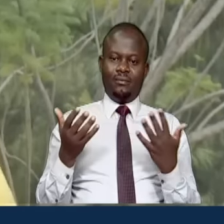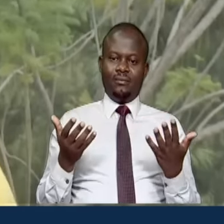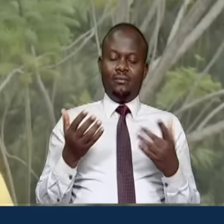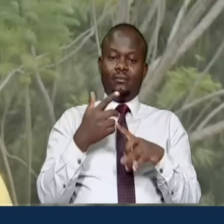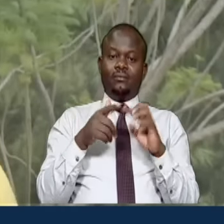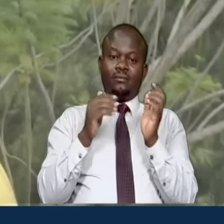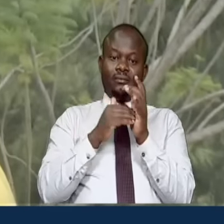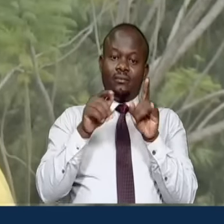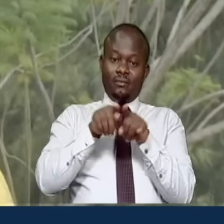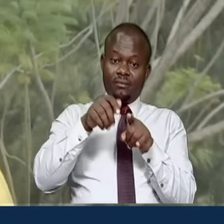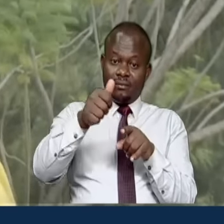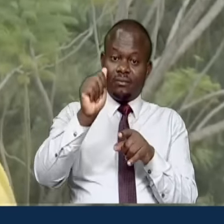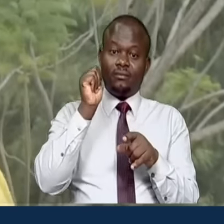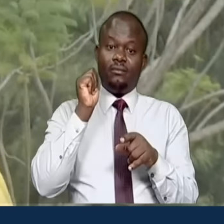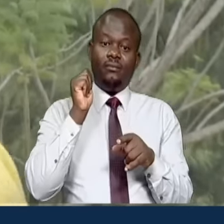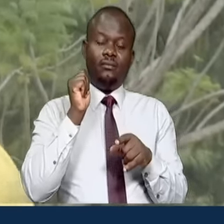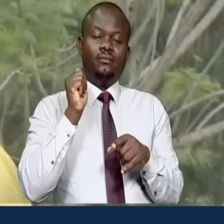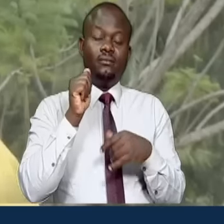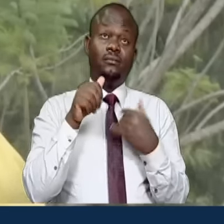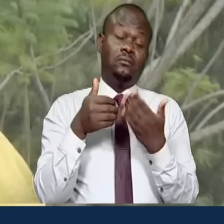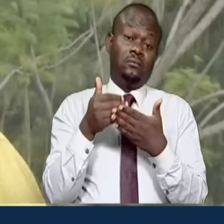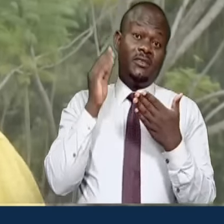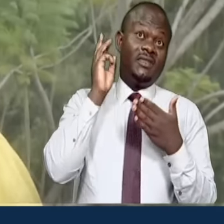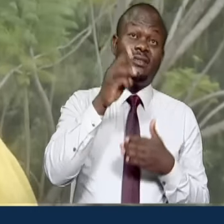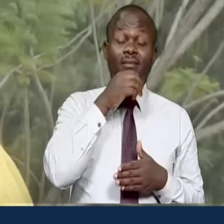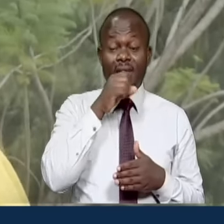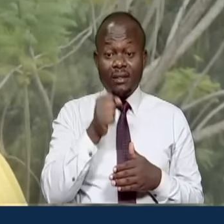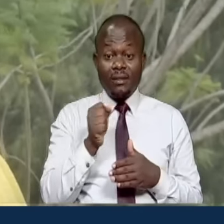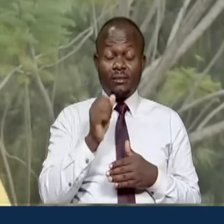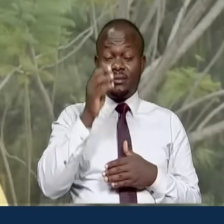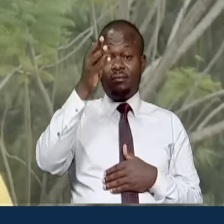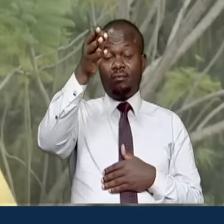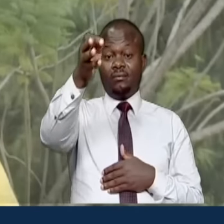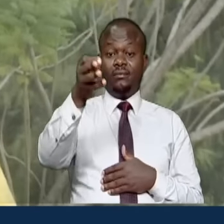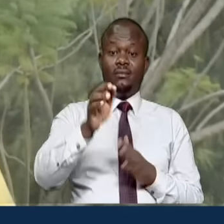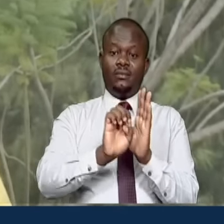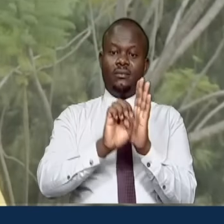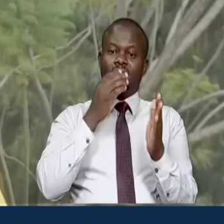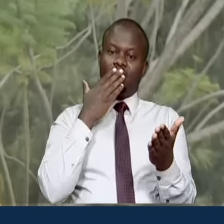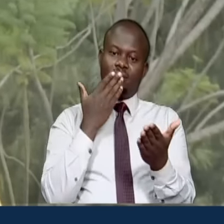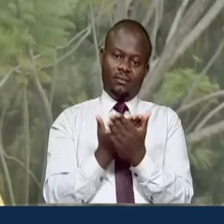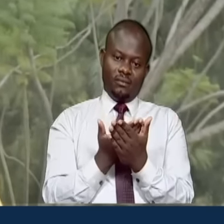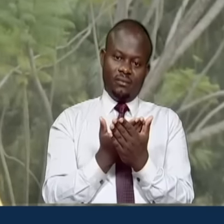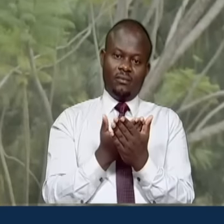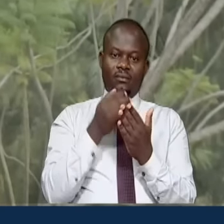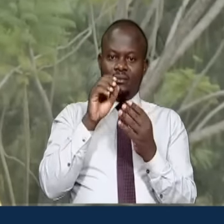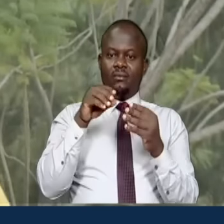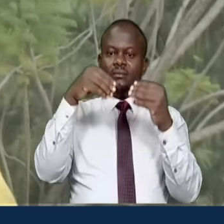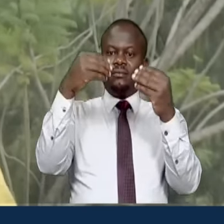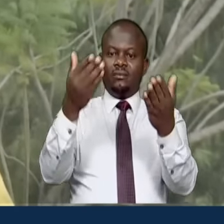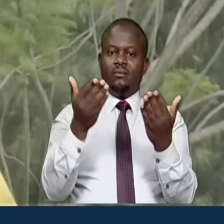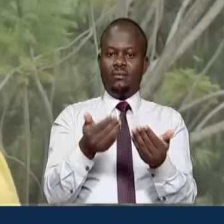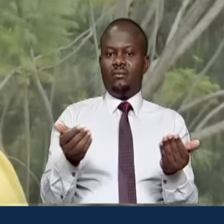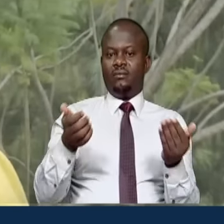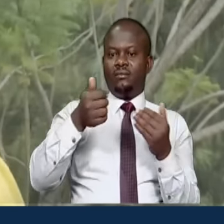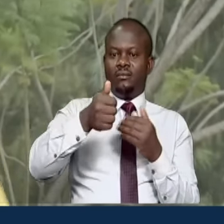kandi nabo ko biri kose bazasaza n'urugero rwiza babagomba guha nabo abana